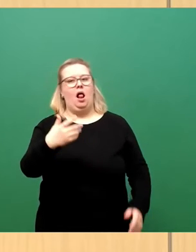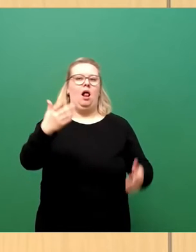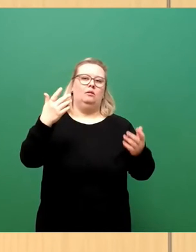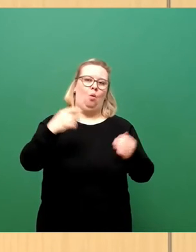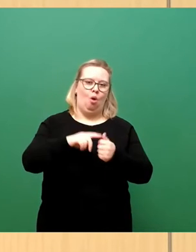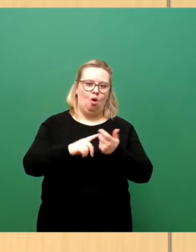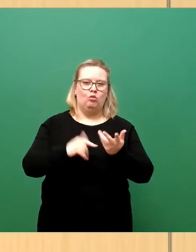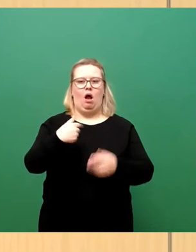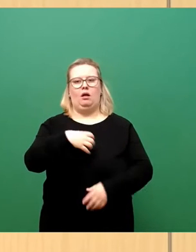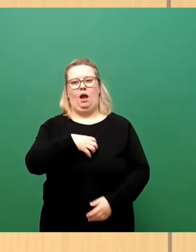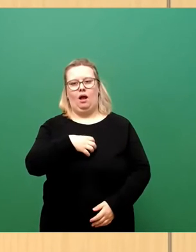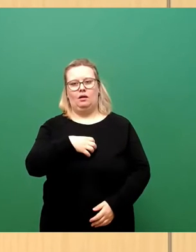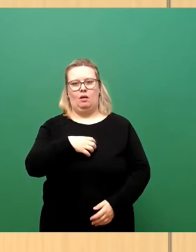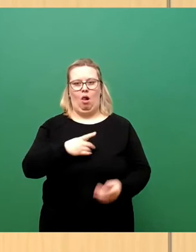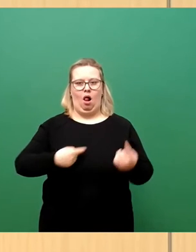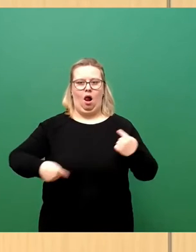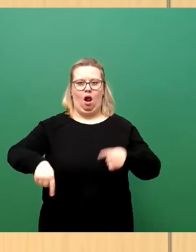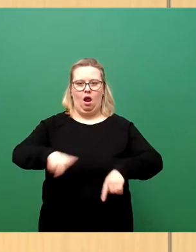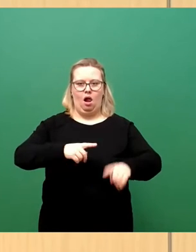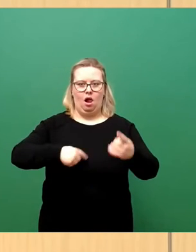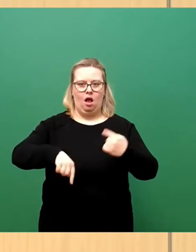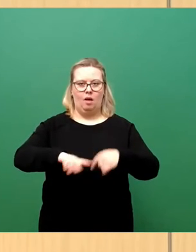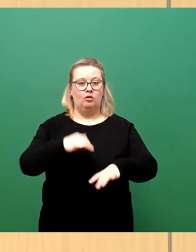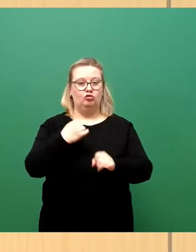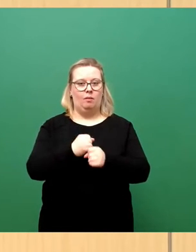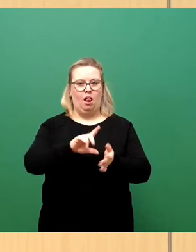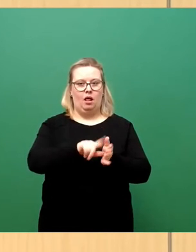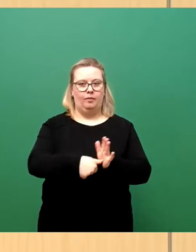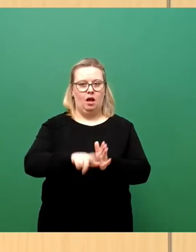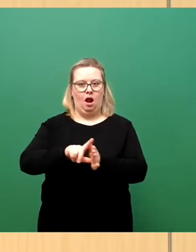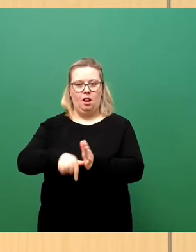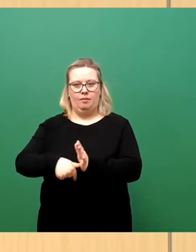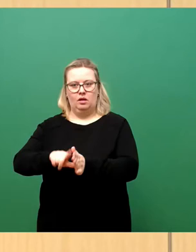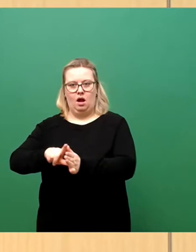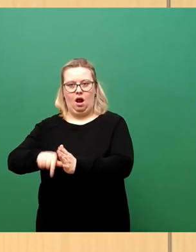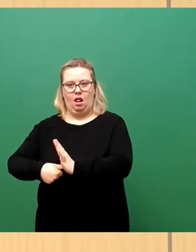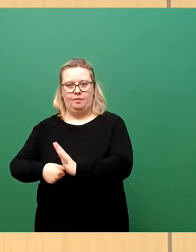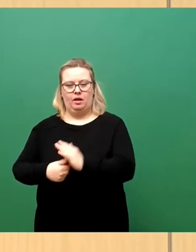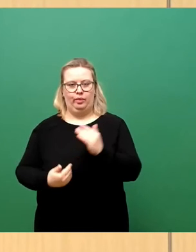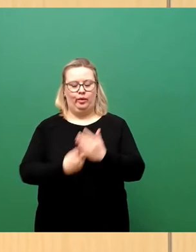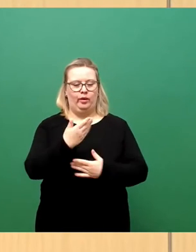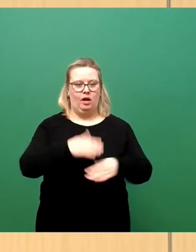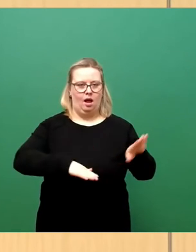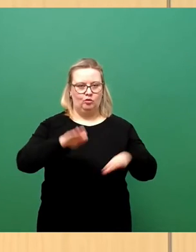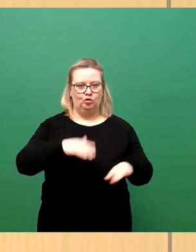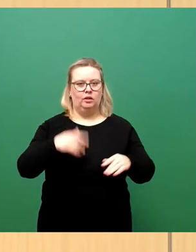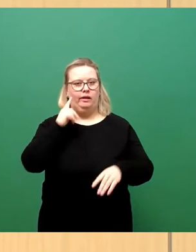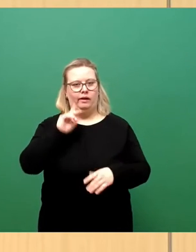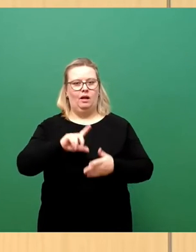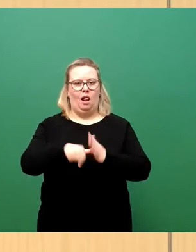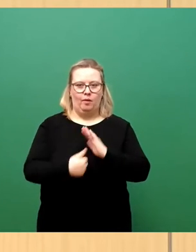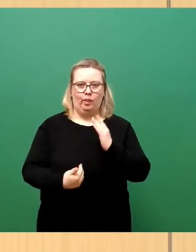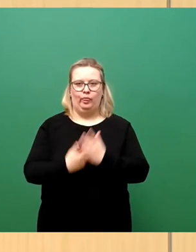krank. Das führt aber am Ende nur dazu, dass wir jedes halbe Jahr über diese Frage wieder erneut abstimmen und im Zweifelsfall jedes halbe Jahr hier eine neue Quote